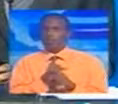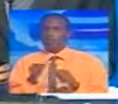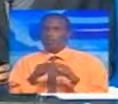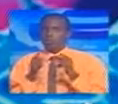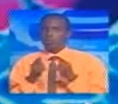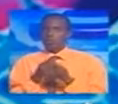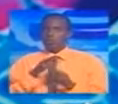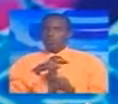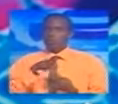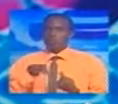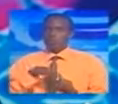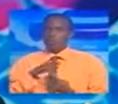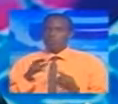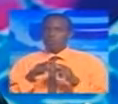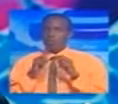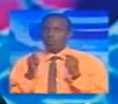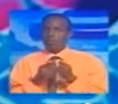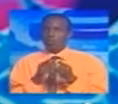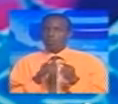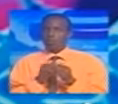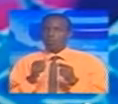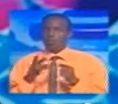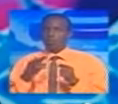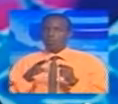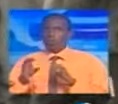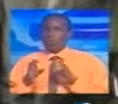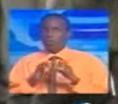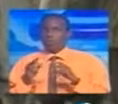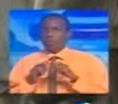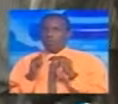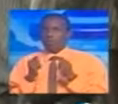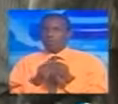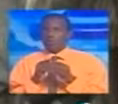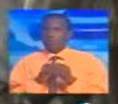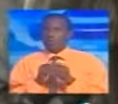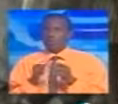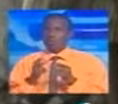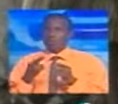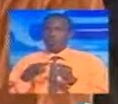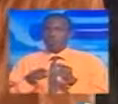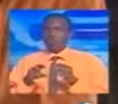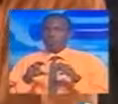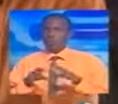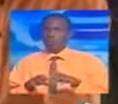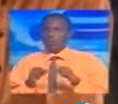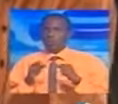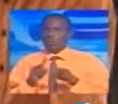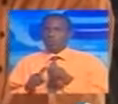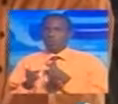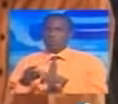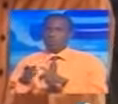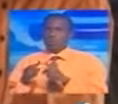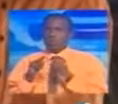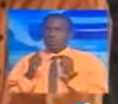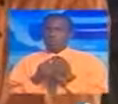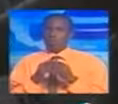la suite, une réunion de crise s'est tenue par la suite à la commune de Balbala pour coordonner notamment les secours suite aux différents